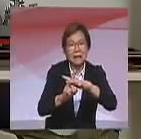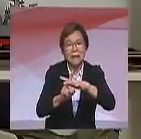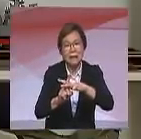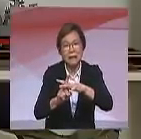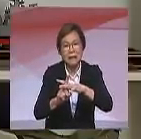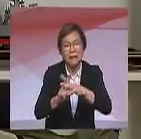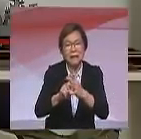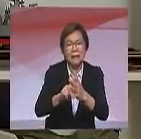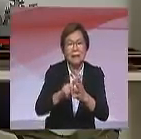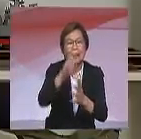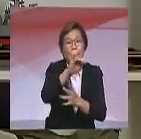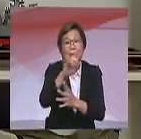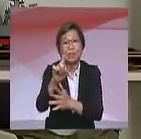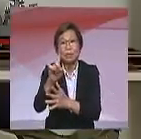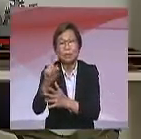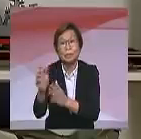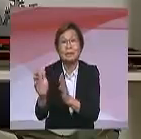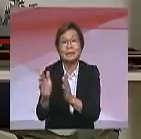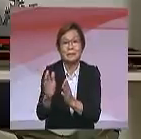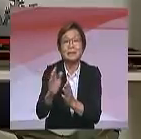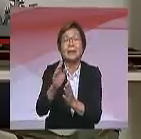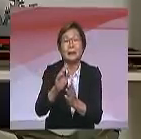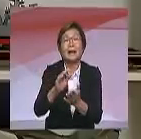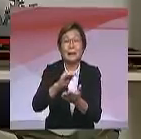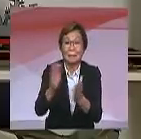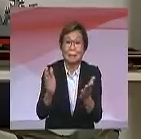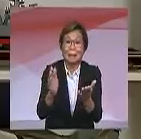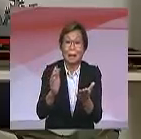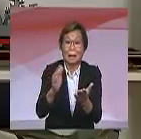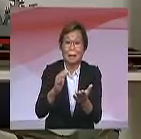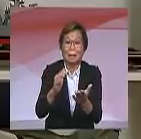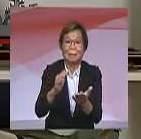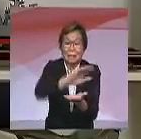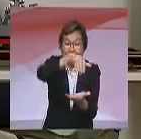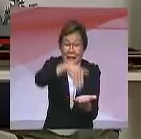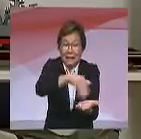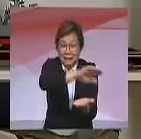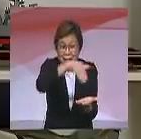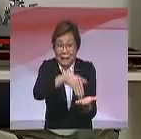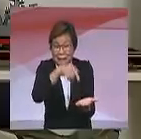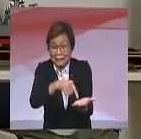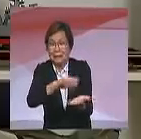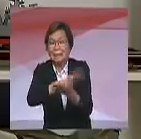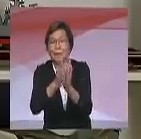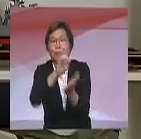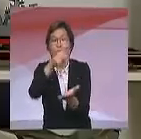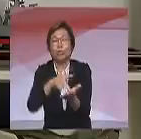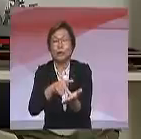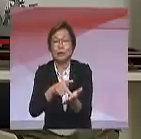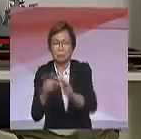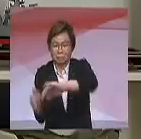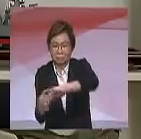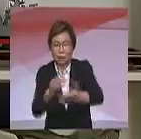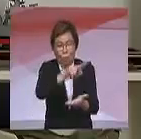treatment center di dalam kawasan penjara tersebut untuk dijadikan pusat rawatan atau tempat